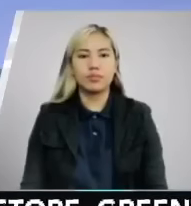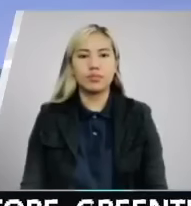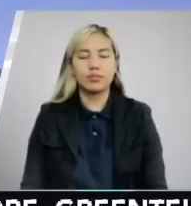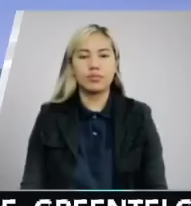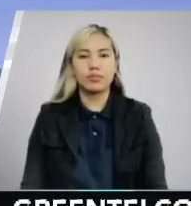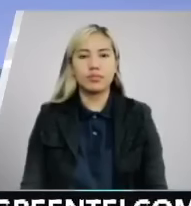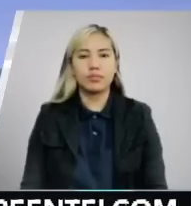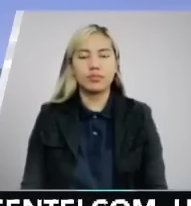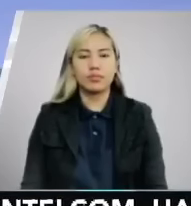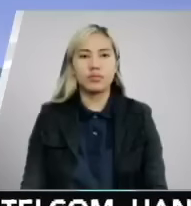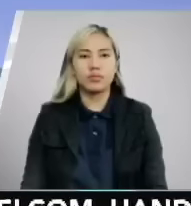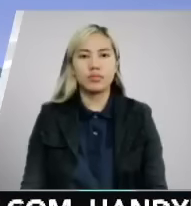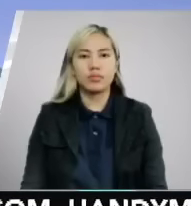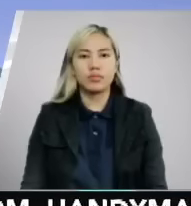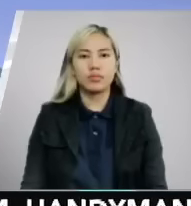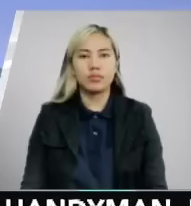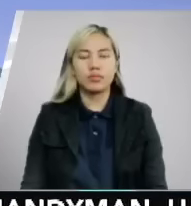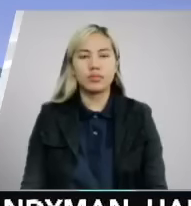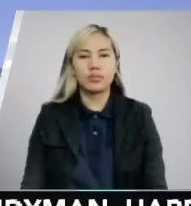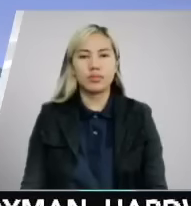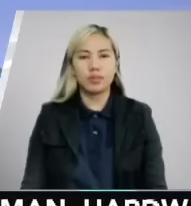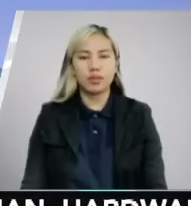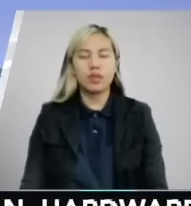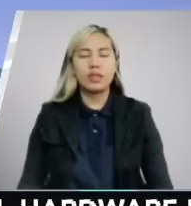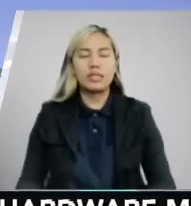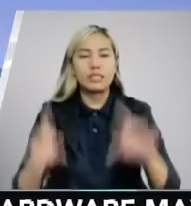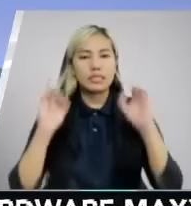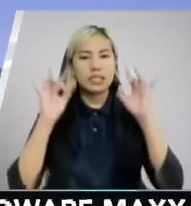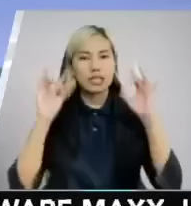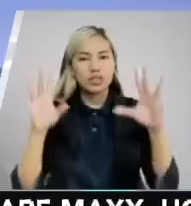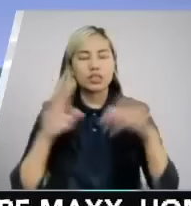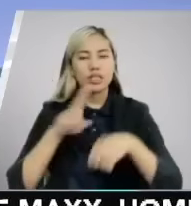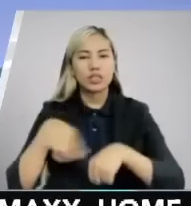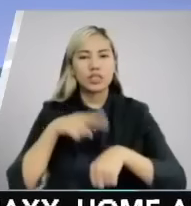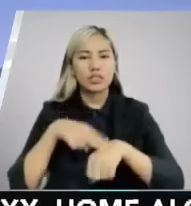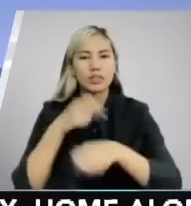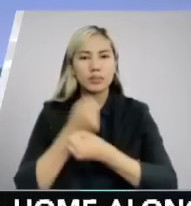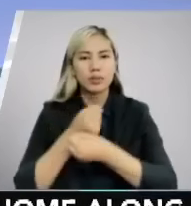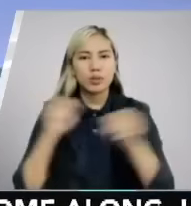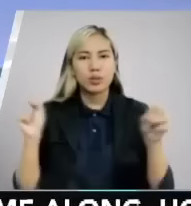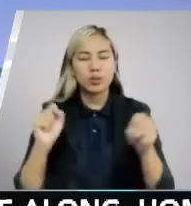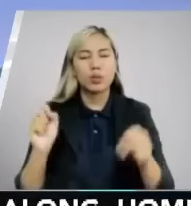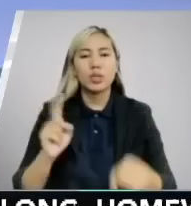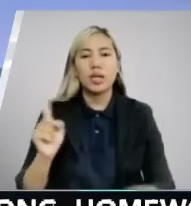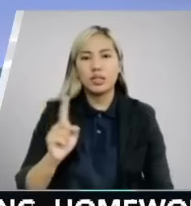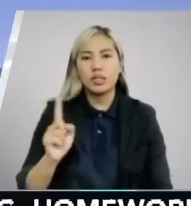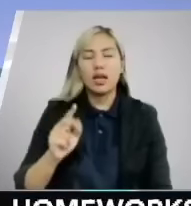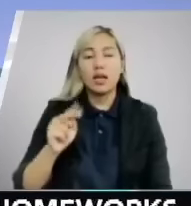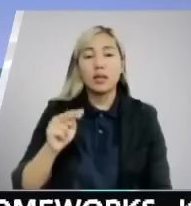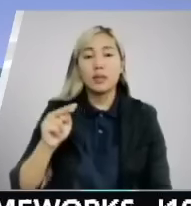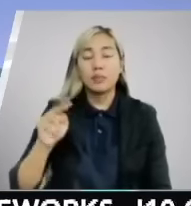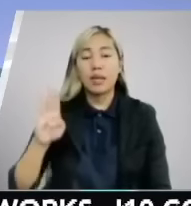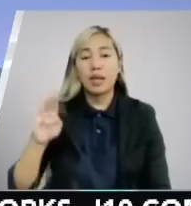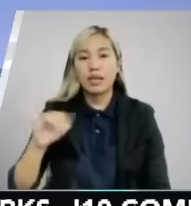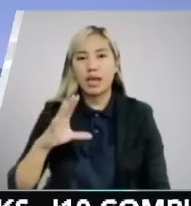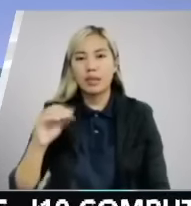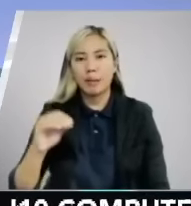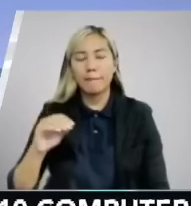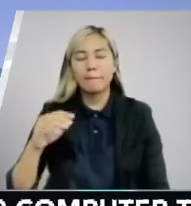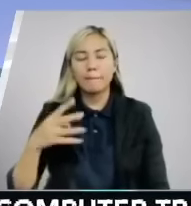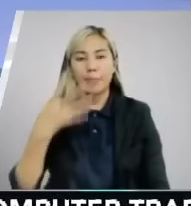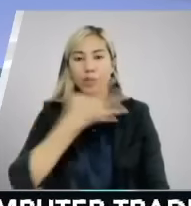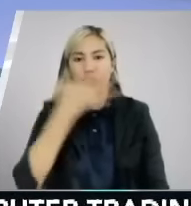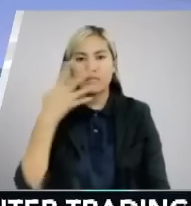Itinuturing na banta sa Pambansang Seguridad ng National Bureau of Investigation at Bureau of Immigration ang pagkakaroon ng pekeng birth certificate sa